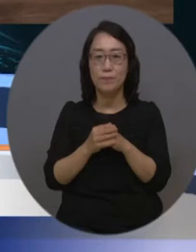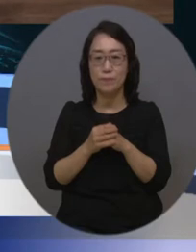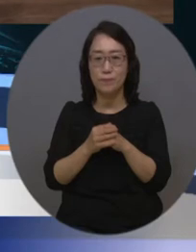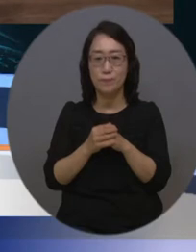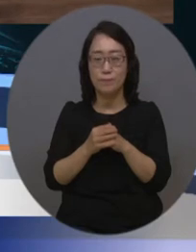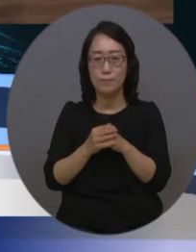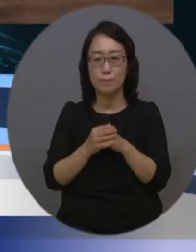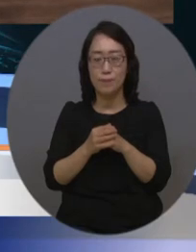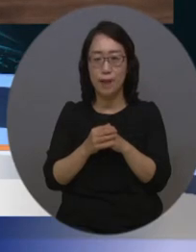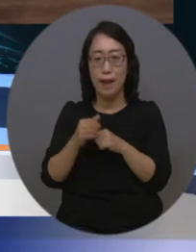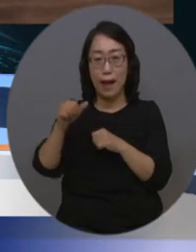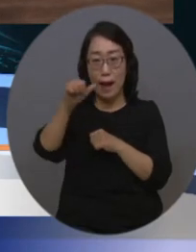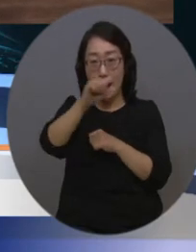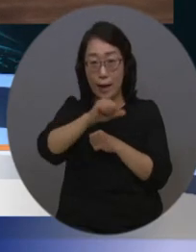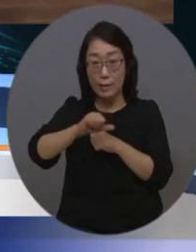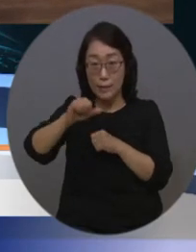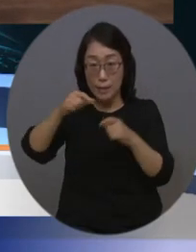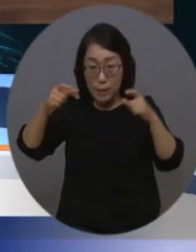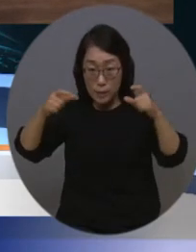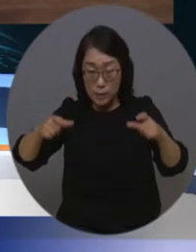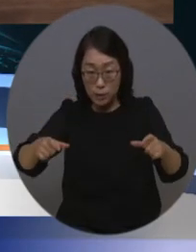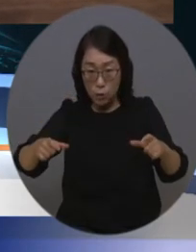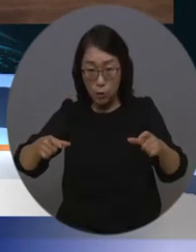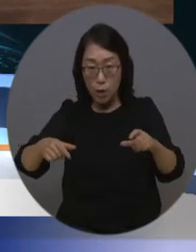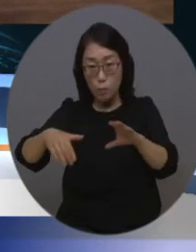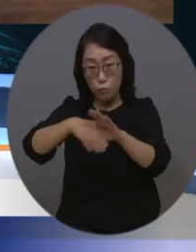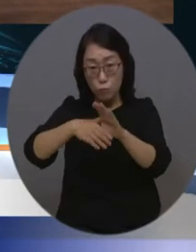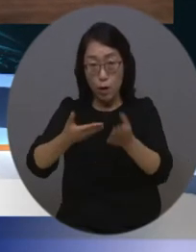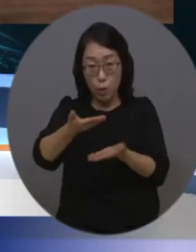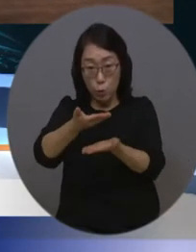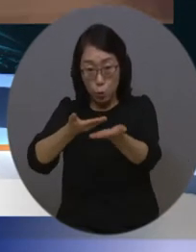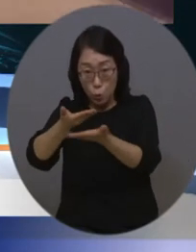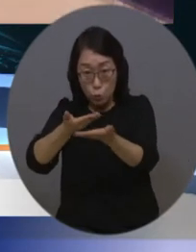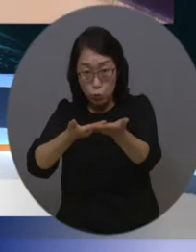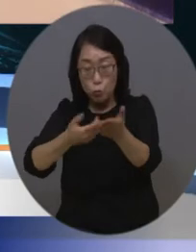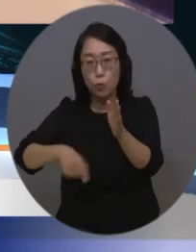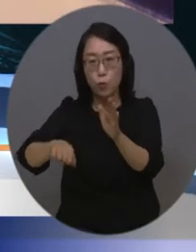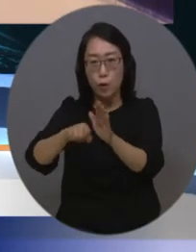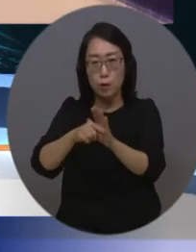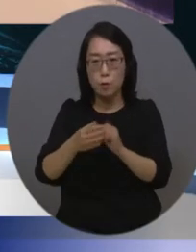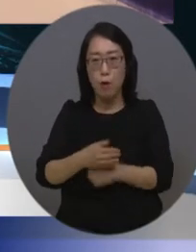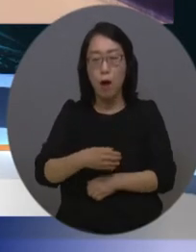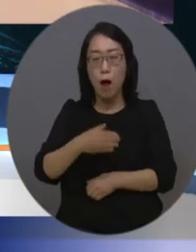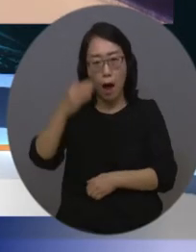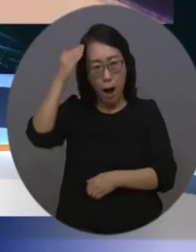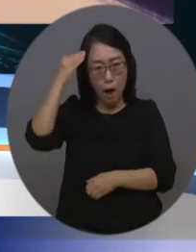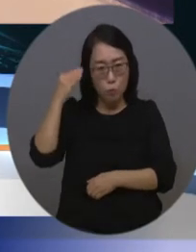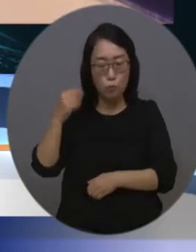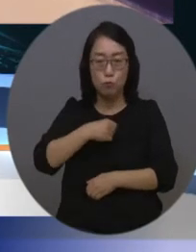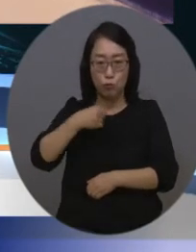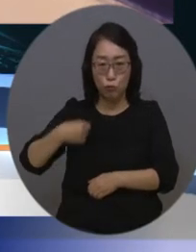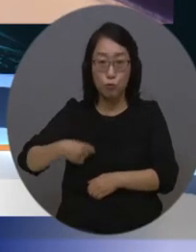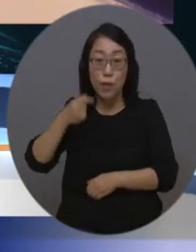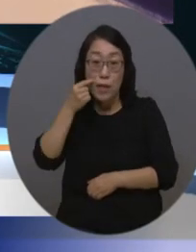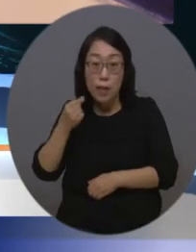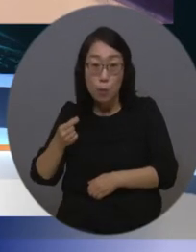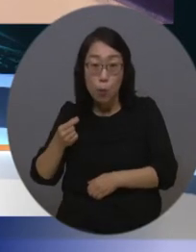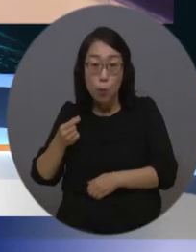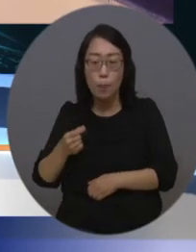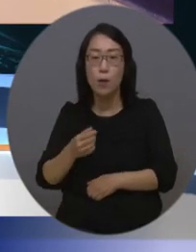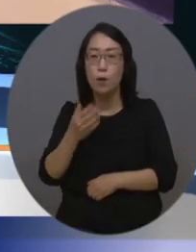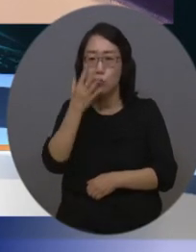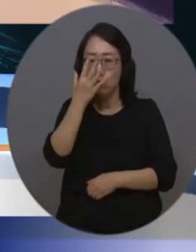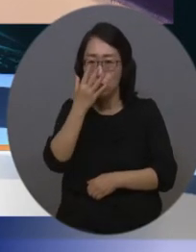동아시아의 문화 예술 교류를 보다 활성화하기 위해 한중일 작가들의 작품이 전남 순천 해 보였습니다